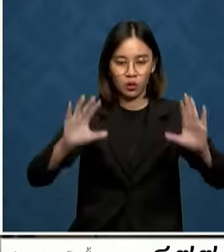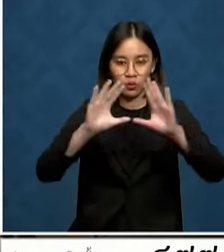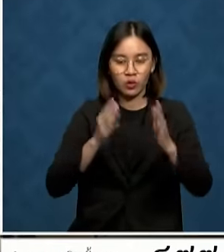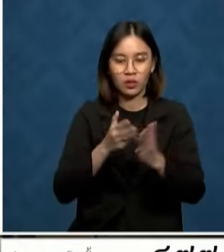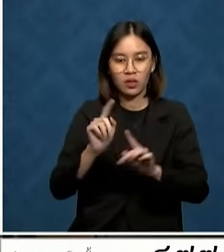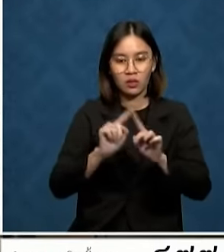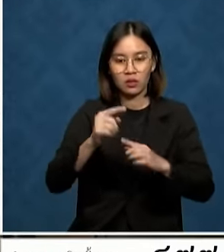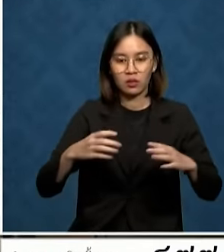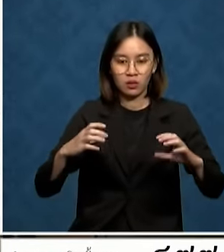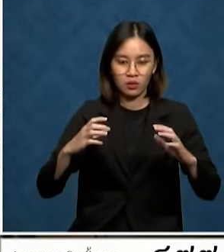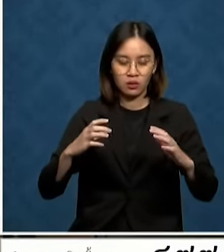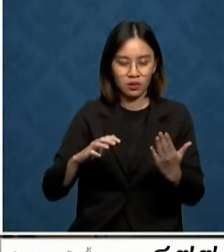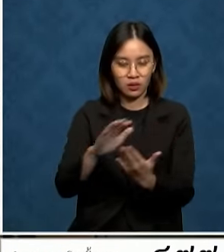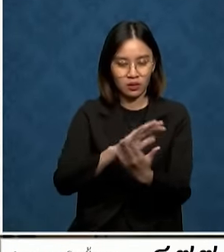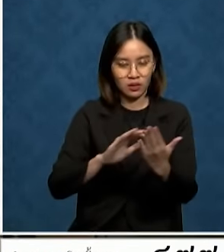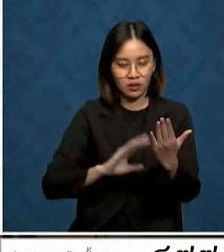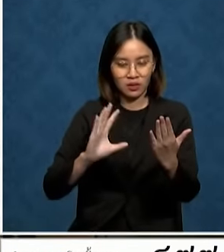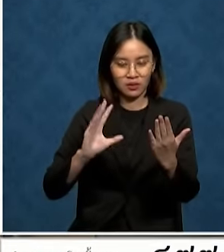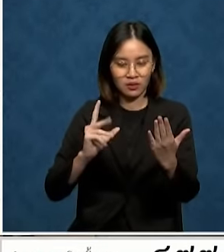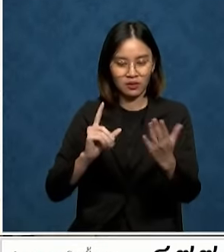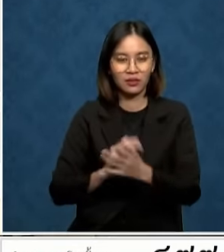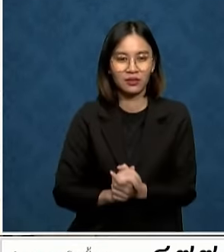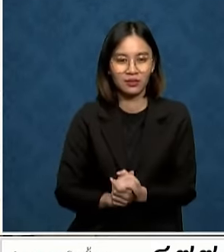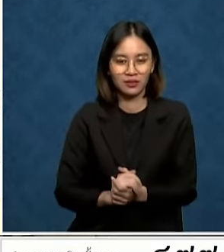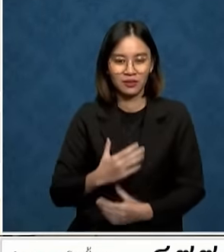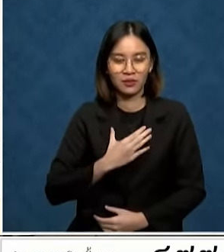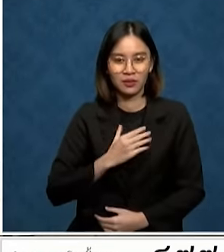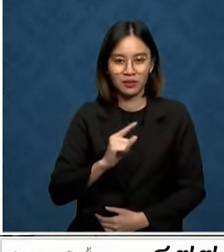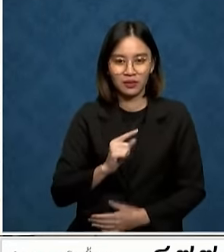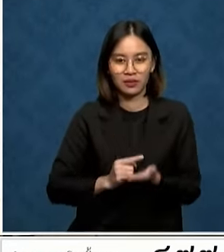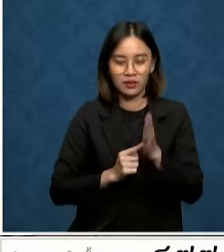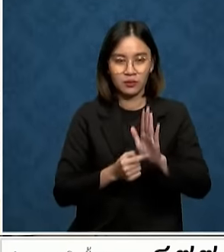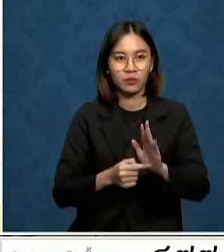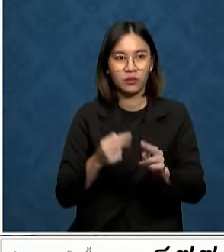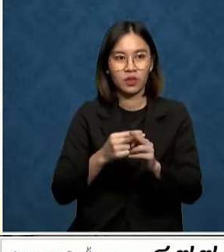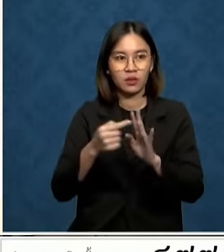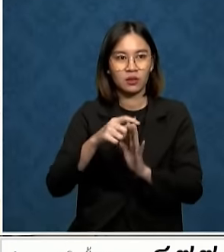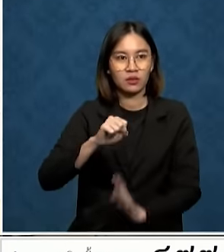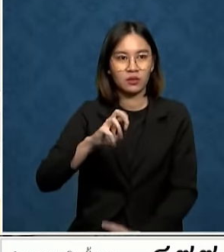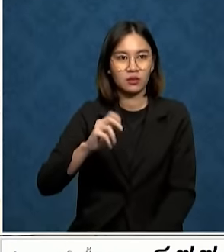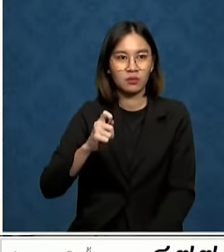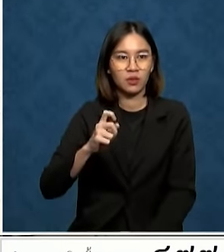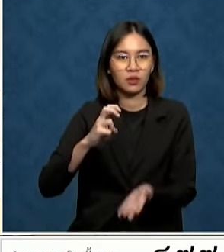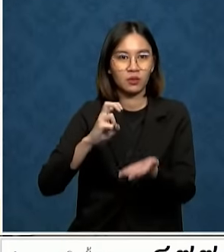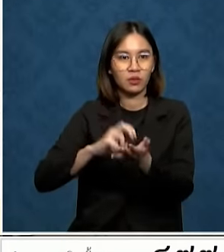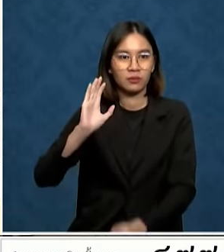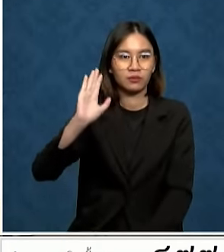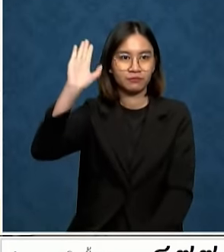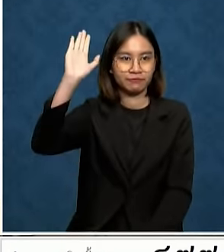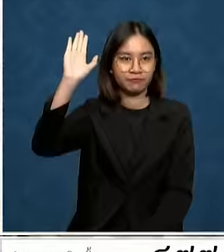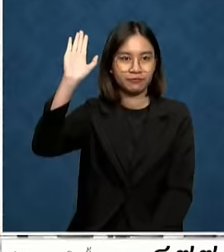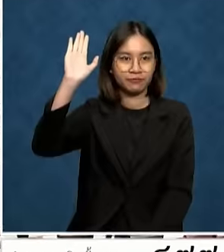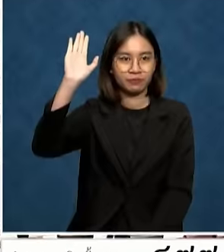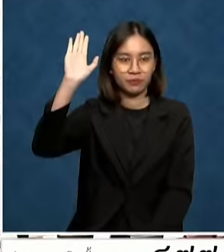เขีเลอกตทหนึ ภัชตทพัฒนาครับในส่วนของภักชตทพฒนาครัผม ขอเสนอท่านเสมอกันเที่ยธรรครัขอพรบรด้คร